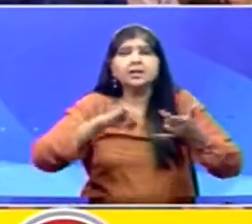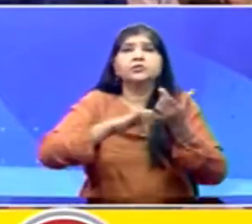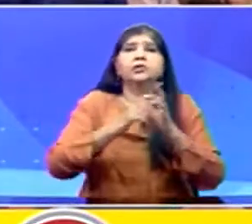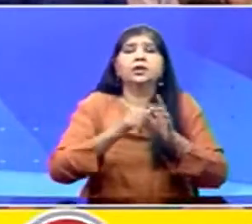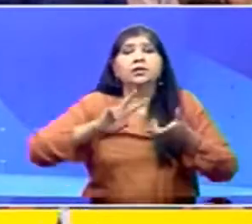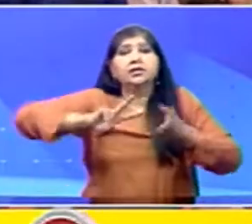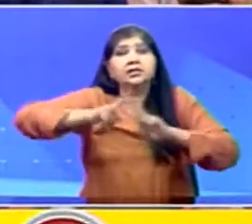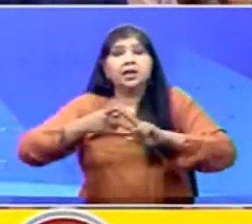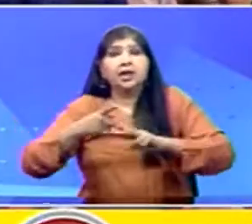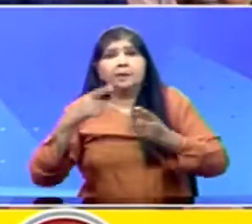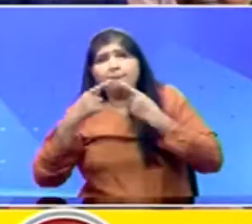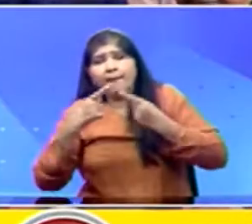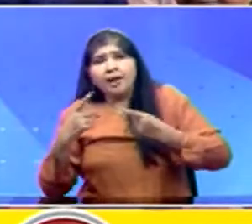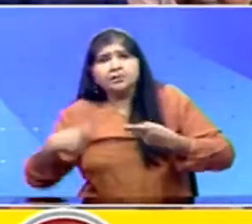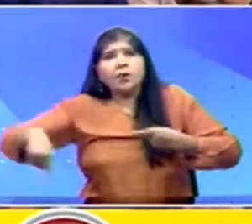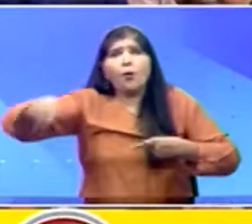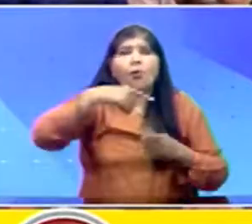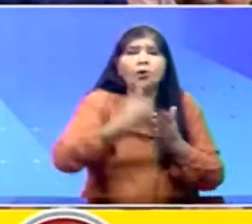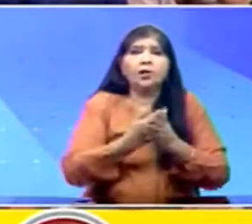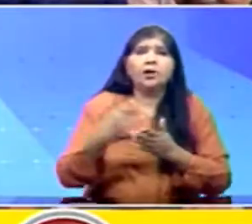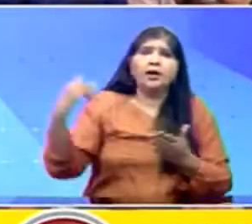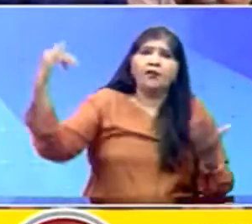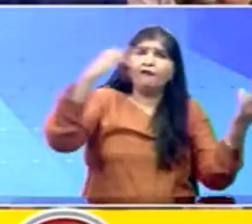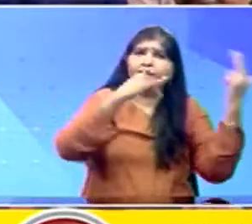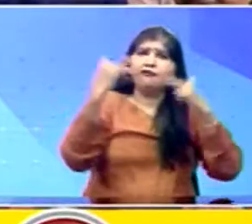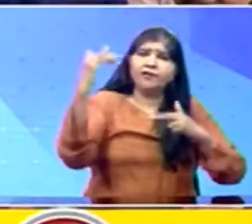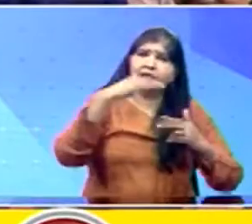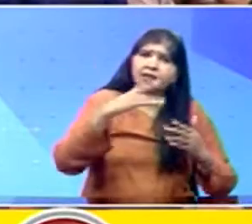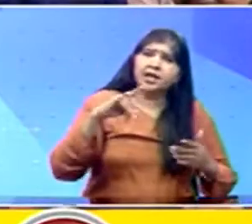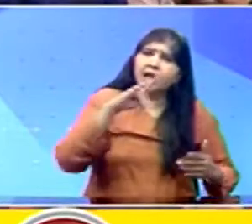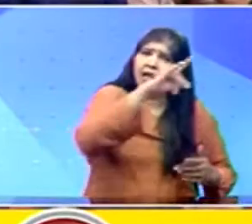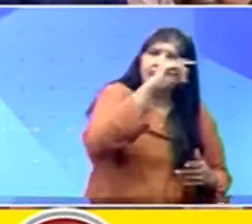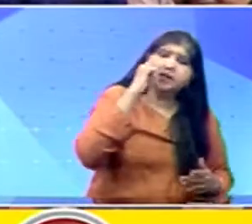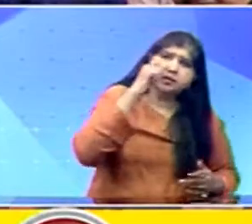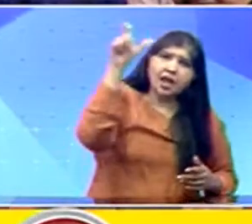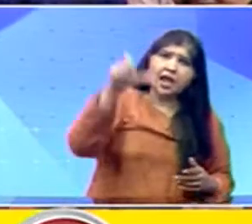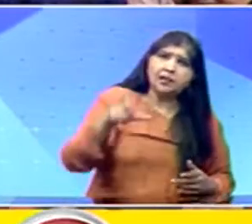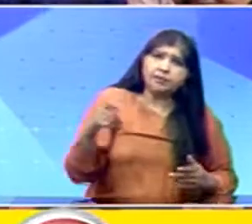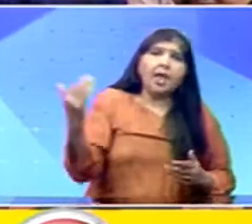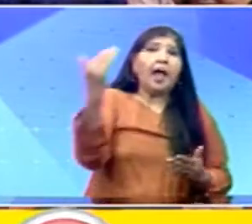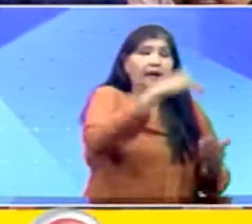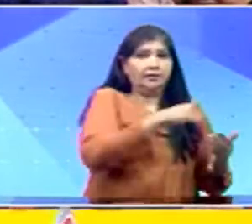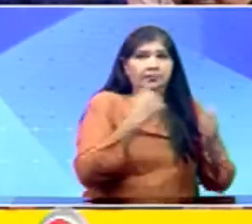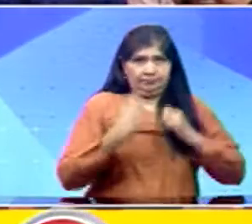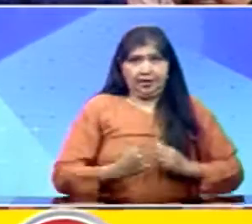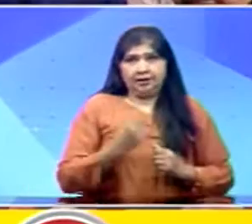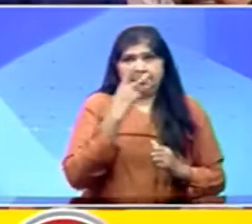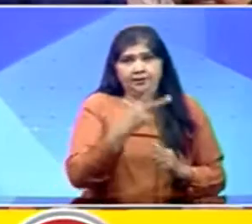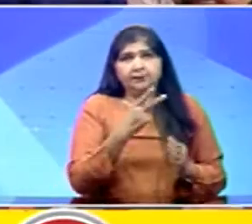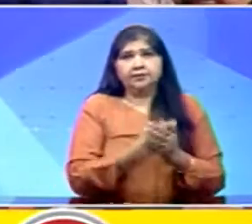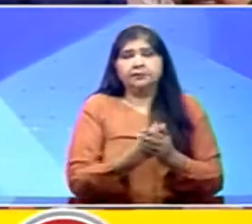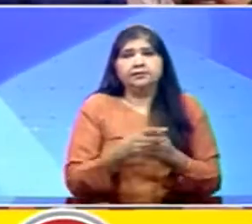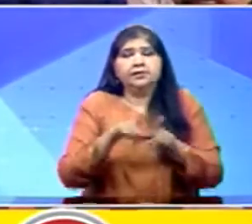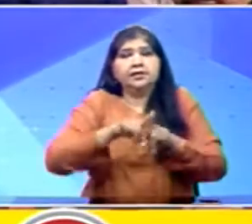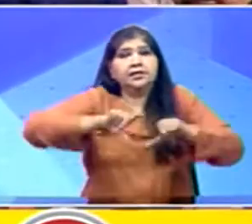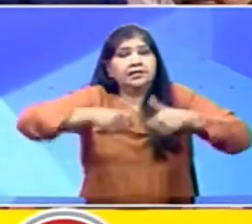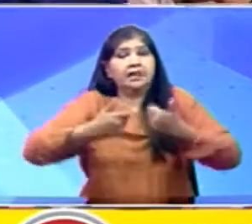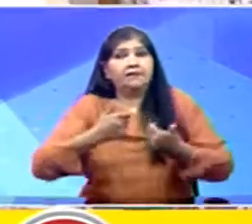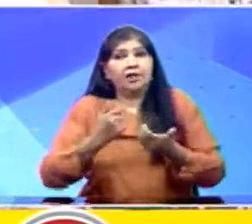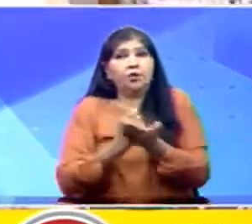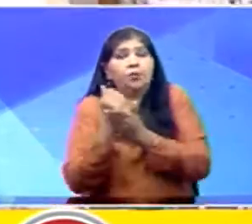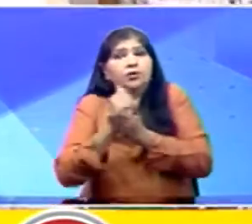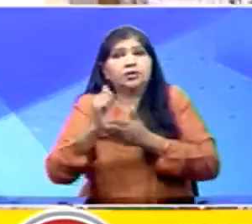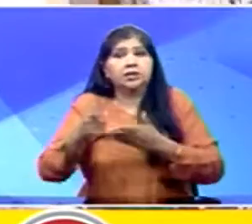इतनी चर्चा है कि विदेश चीव भी कई लोग इसे देखने आने लगे हैं इस सफल प्रयास की